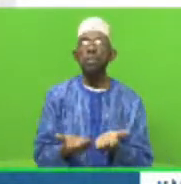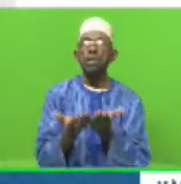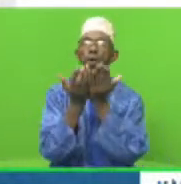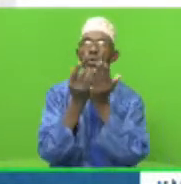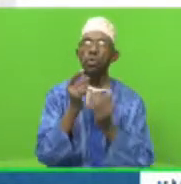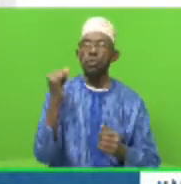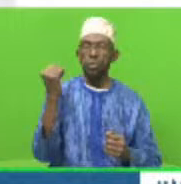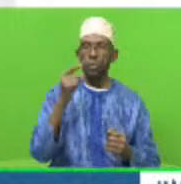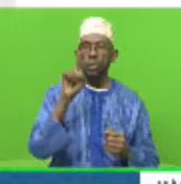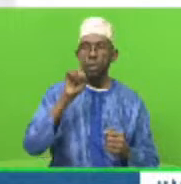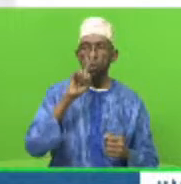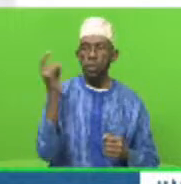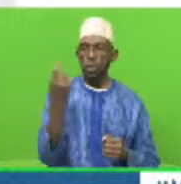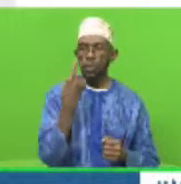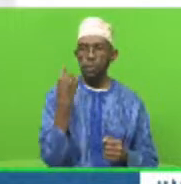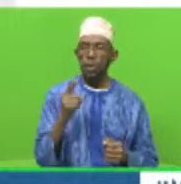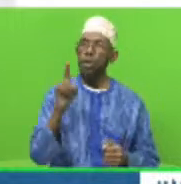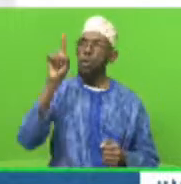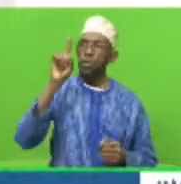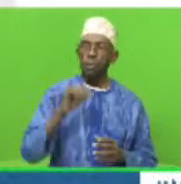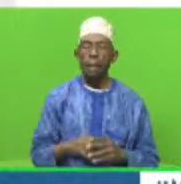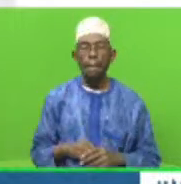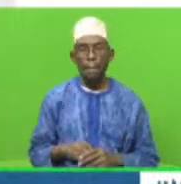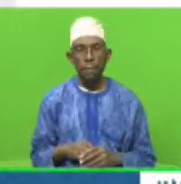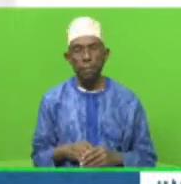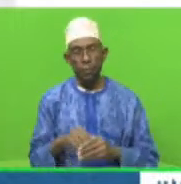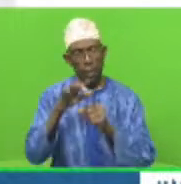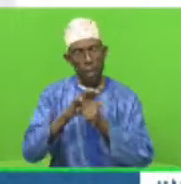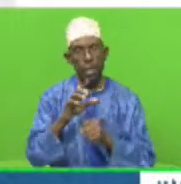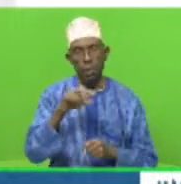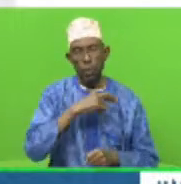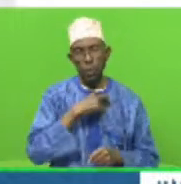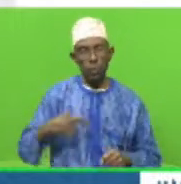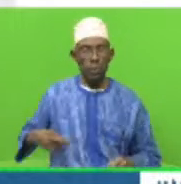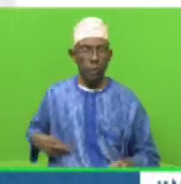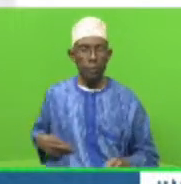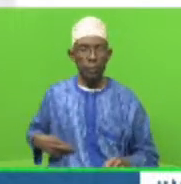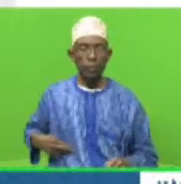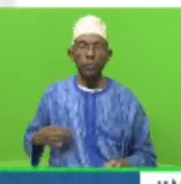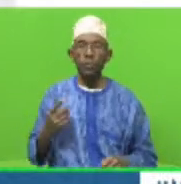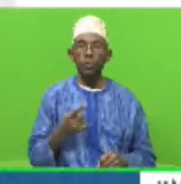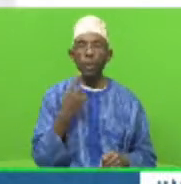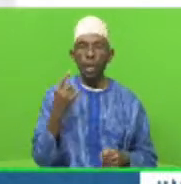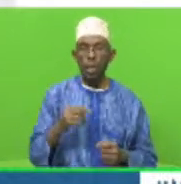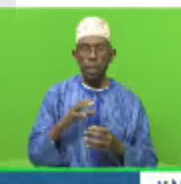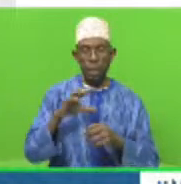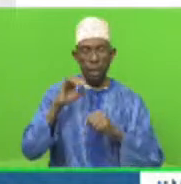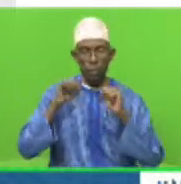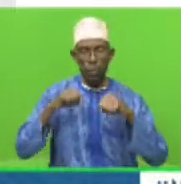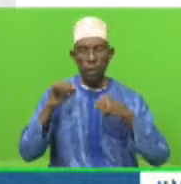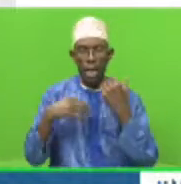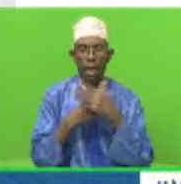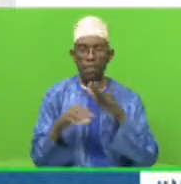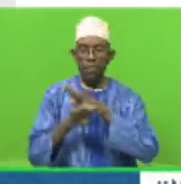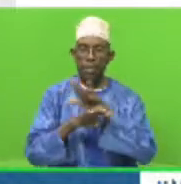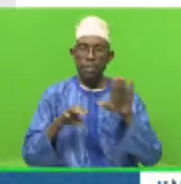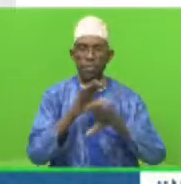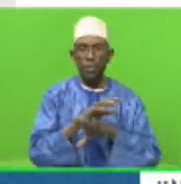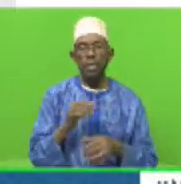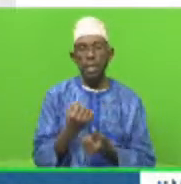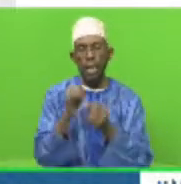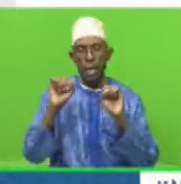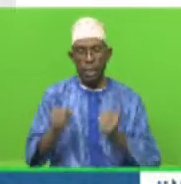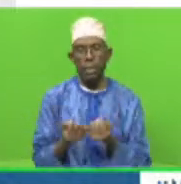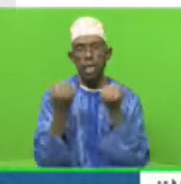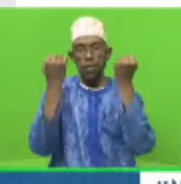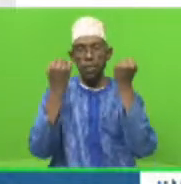رب العالمين. اللهم دمر أعداك أعداء الدين، إنك على كل شيء قدير. اللهم انصر